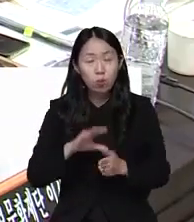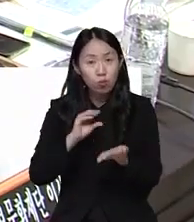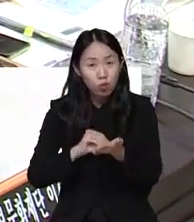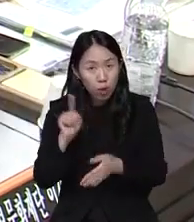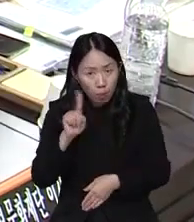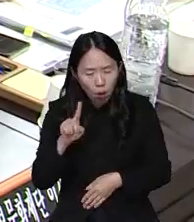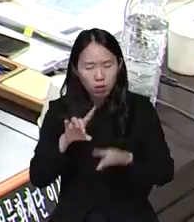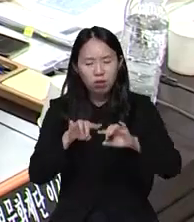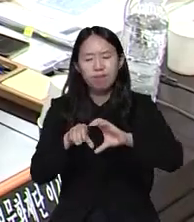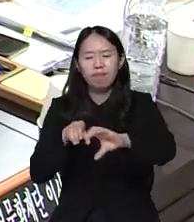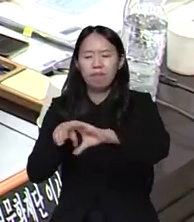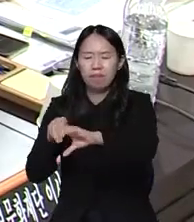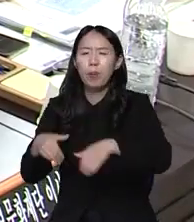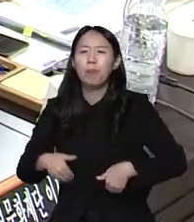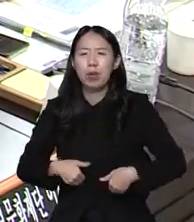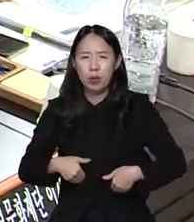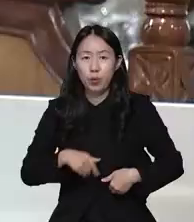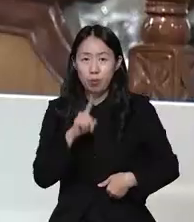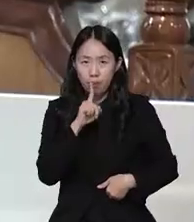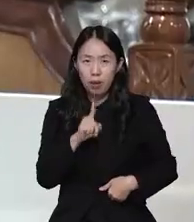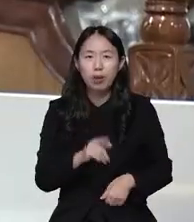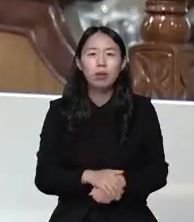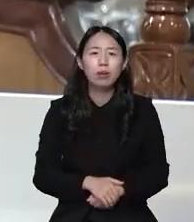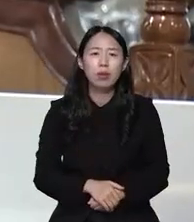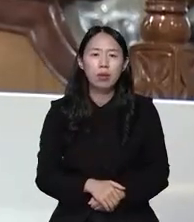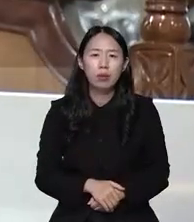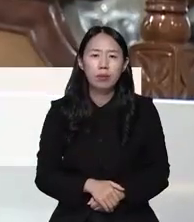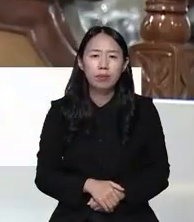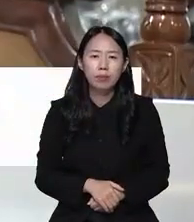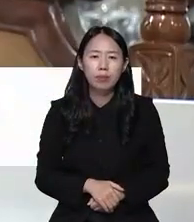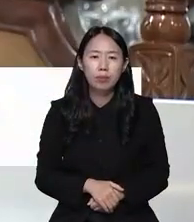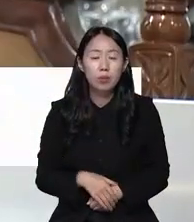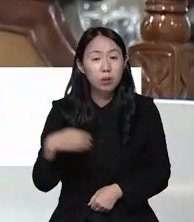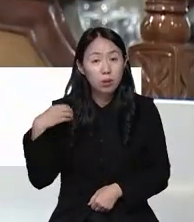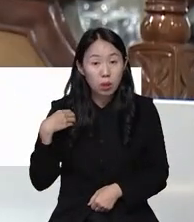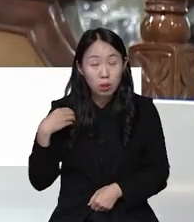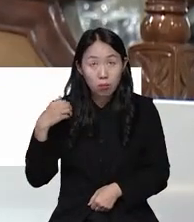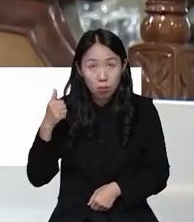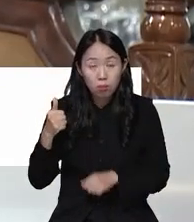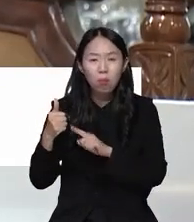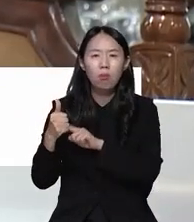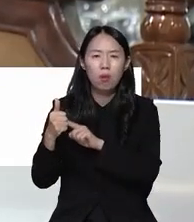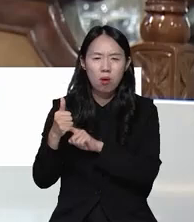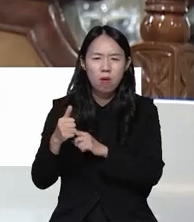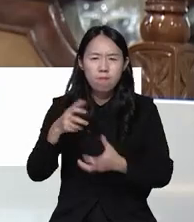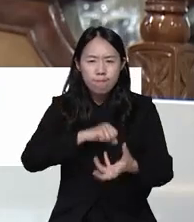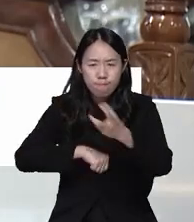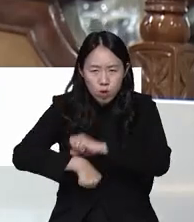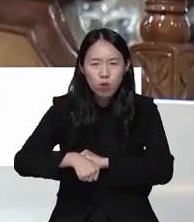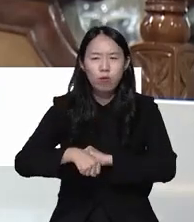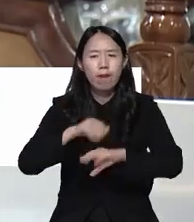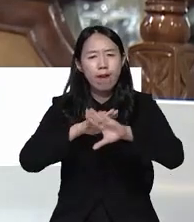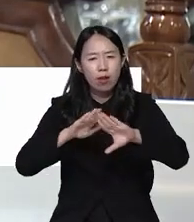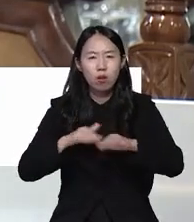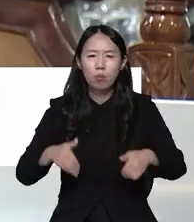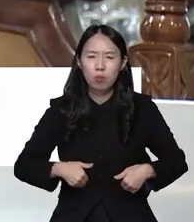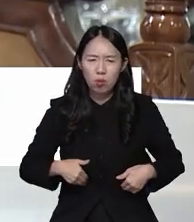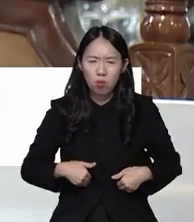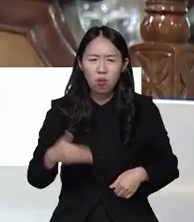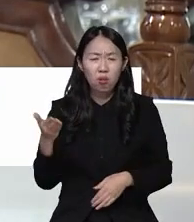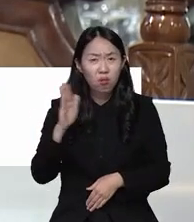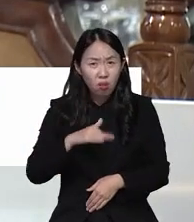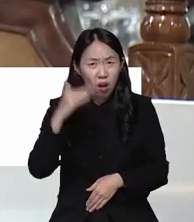송전망 구축을 꼽았습니다. 가장 당사자가 가장 적극적으로 나서서 안을 내고 해결해야 됩니다. 그런데